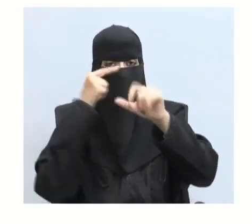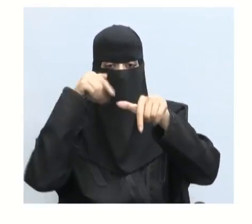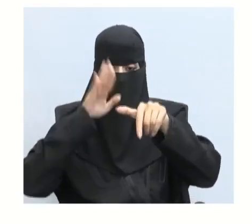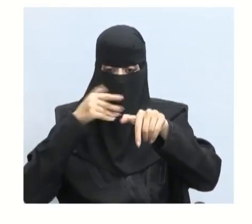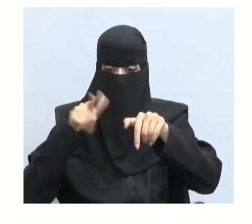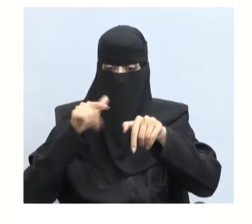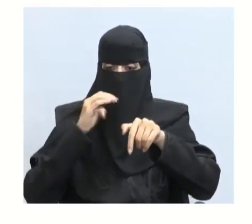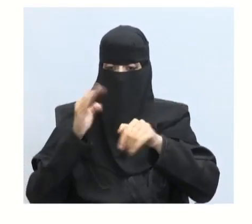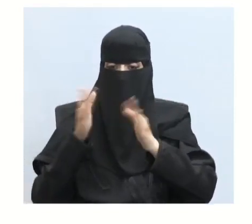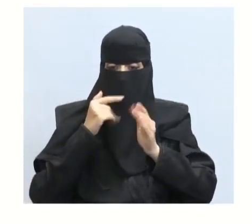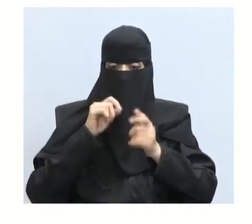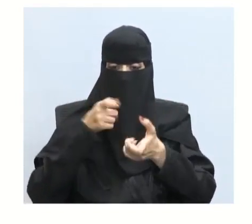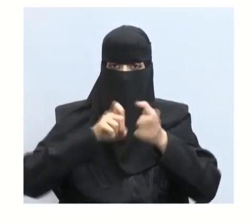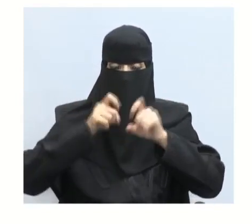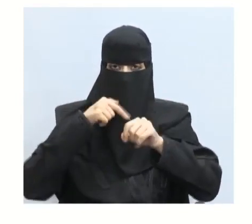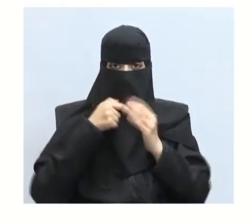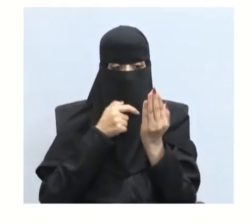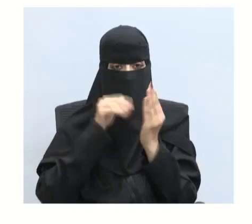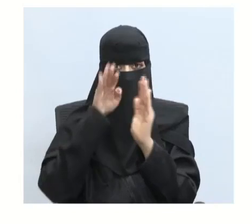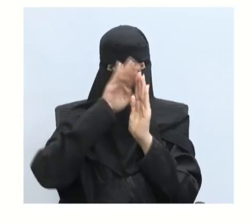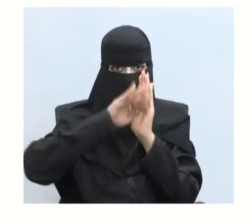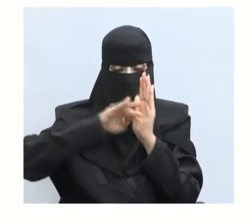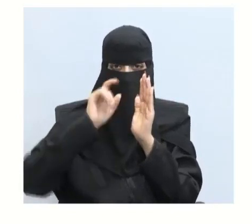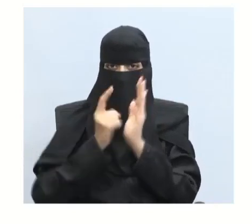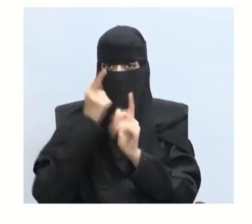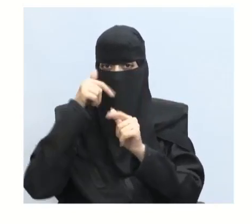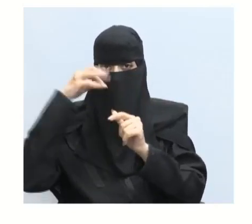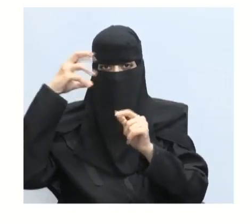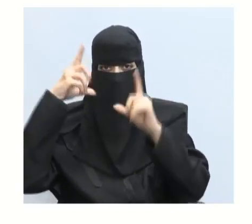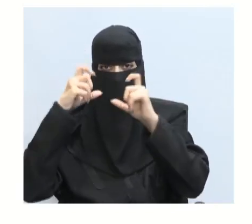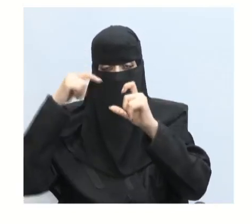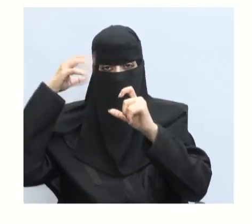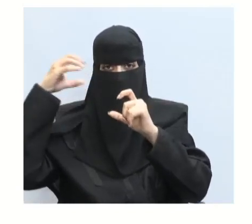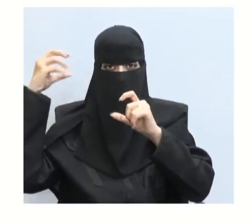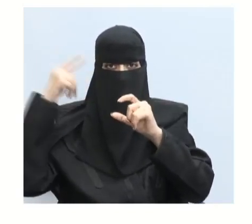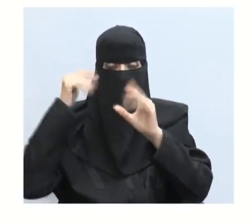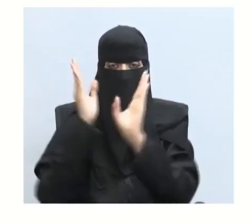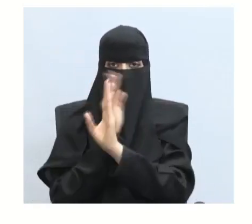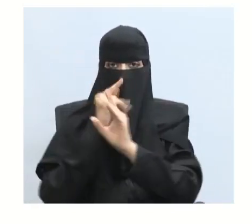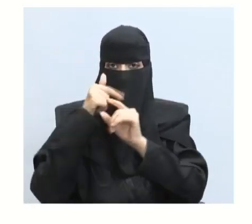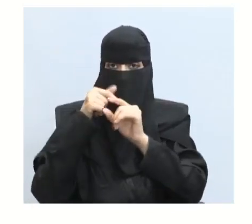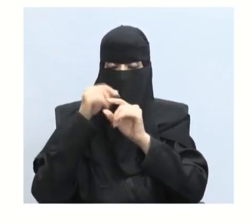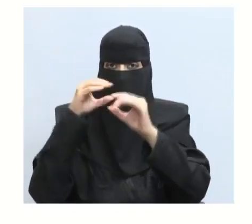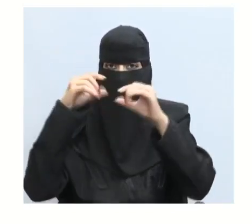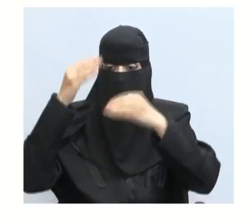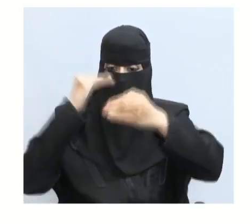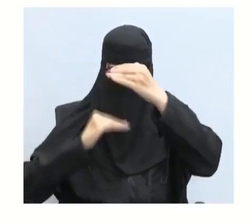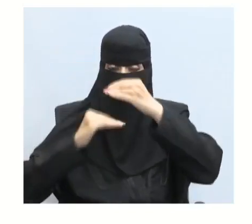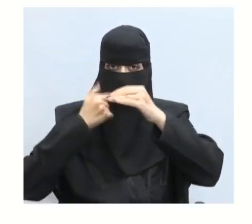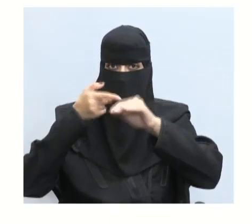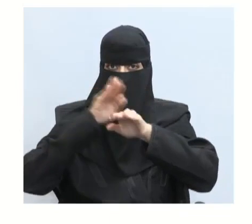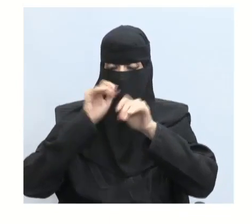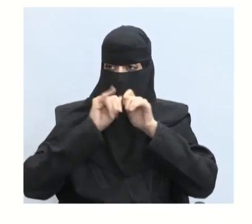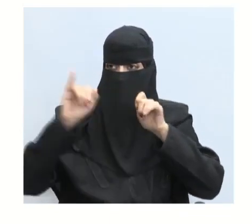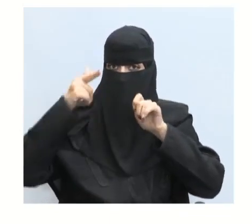صحيحه تكون المراه المقعره الواحده صوره خياليه مقل عندما يوضع الجسم على